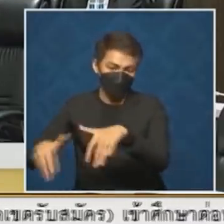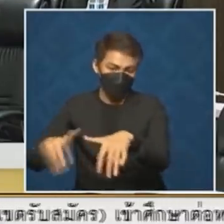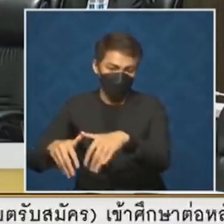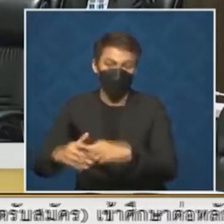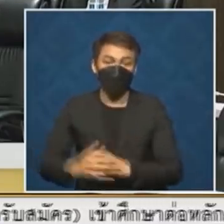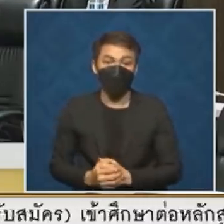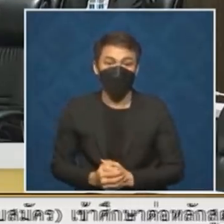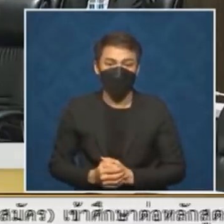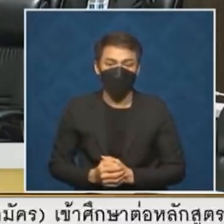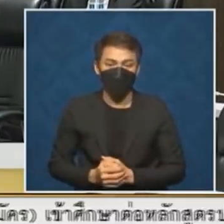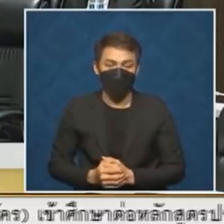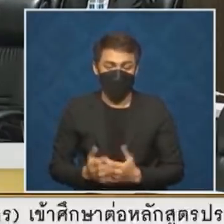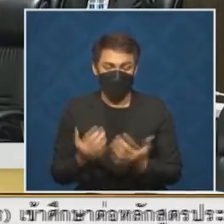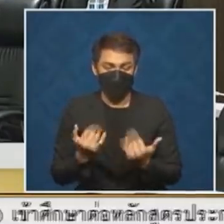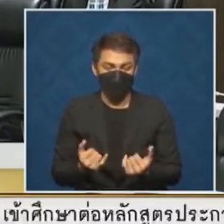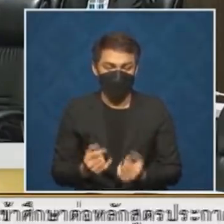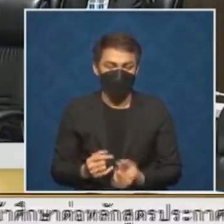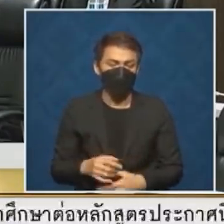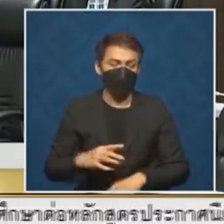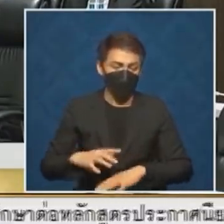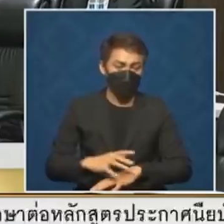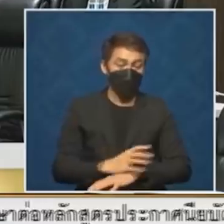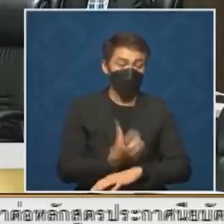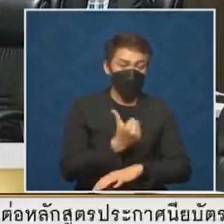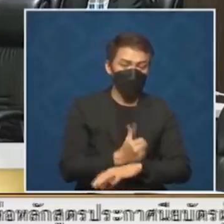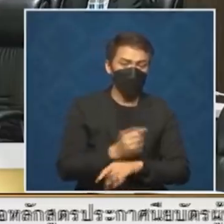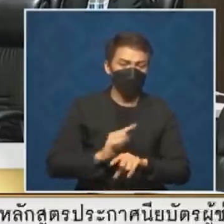าตอบกระทู้เลยนายกไม่เคยมาตอบกระทู้เลย